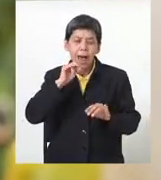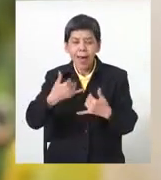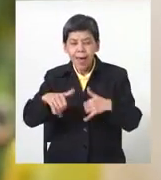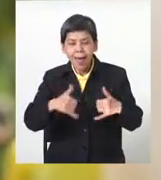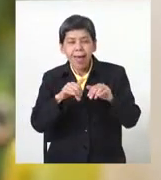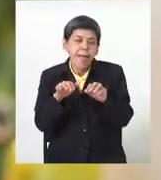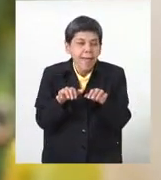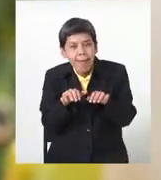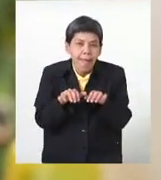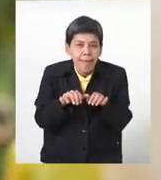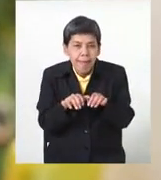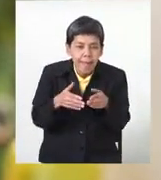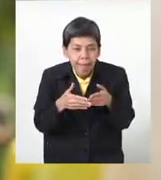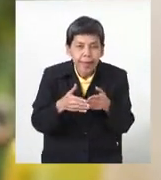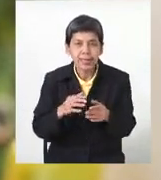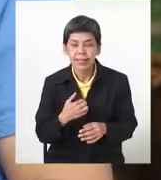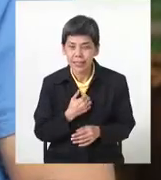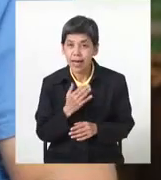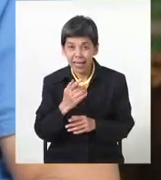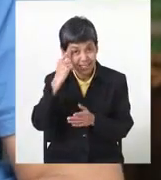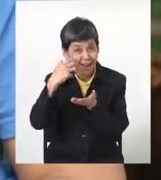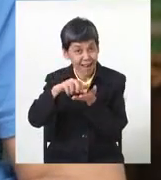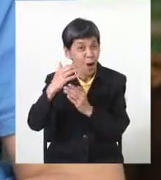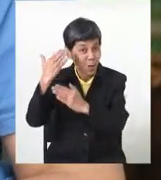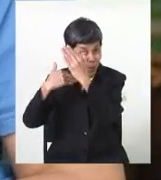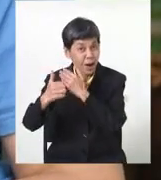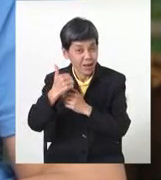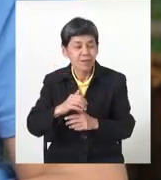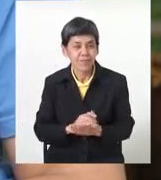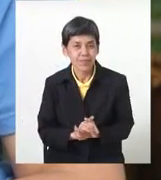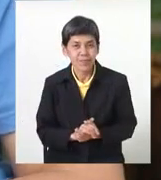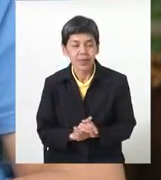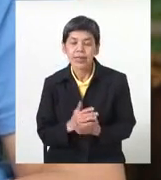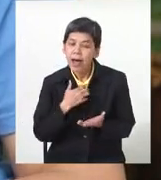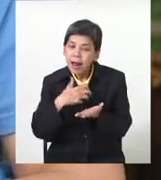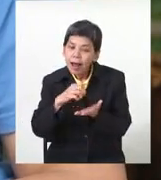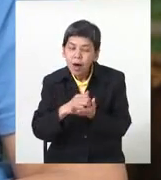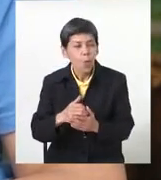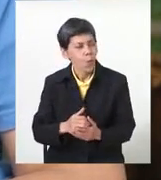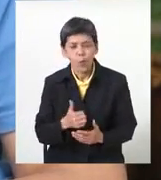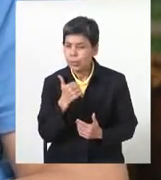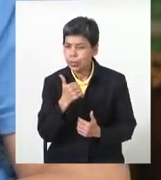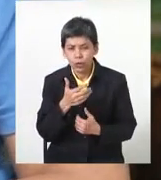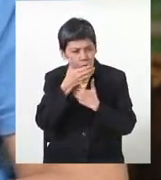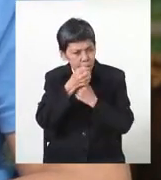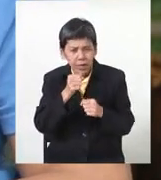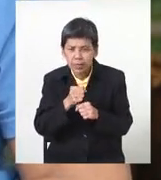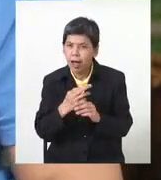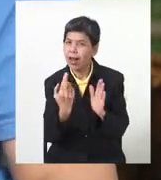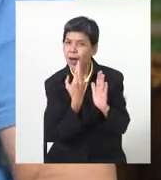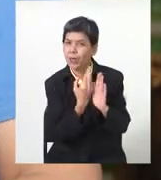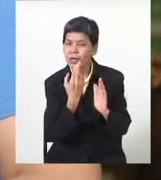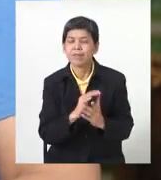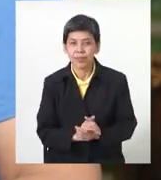ๆก็เล่นน้ำเกาะเรือโยงนะฮะอยากให้พี่ยุทธช่วยเล่าประวัติศาสตร์ความเป็นมาแล้วก็เรื่องราวที่น่าสนใจของ